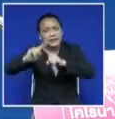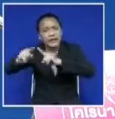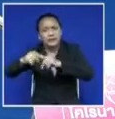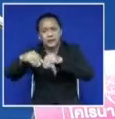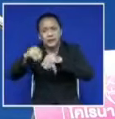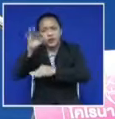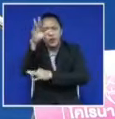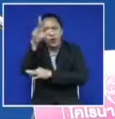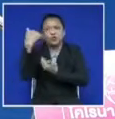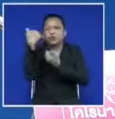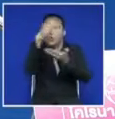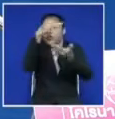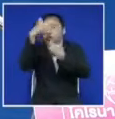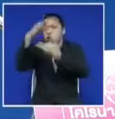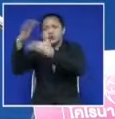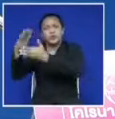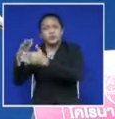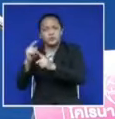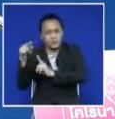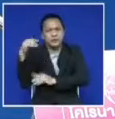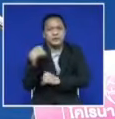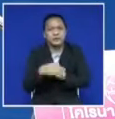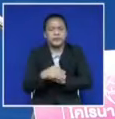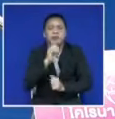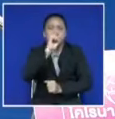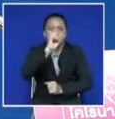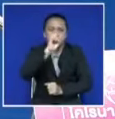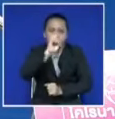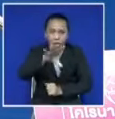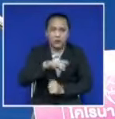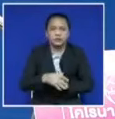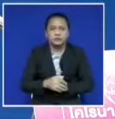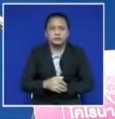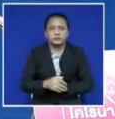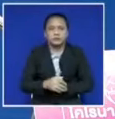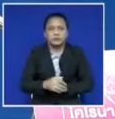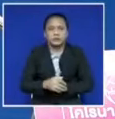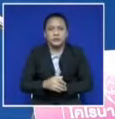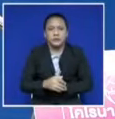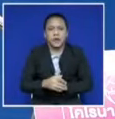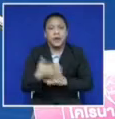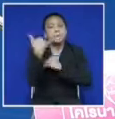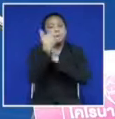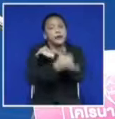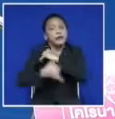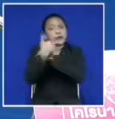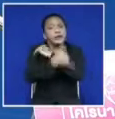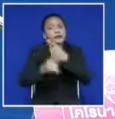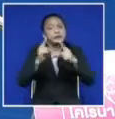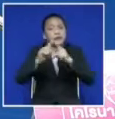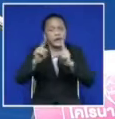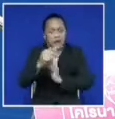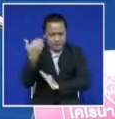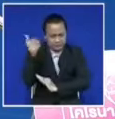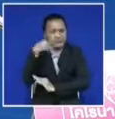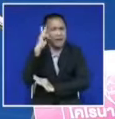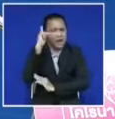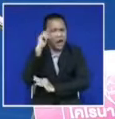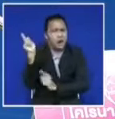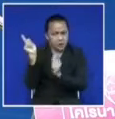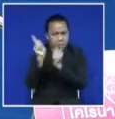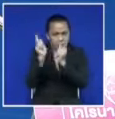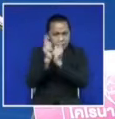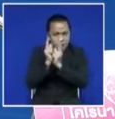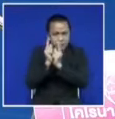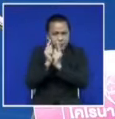จายกุ้งไปยังพื้นที่ต่างๆก็ขออนุญาตนำเรียนว่าประเทศหลายประเทศมีการรายงานพบการปน